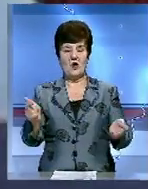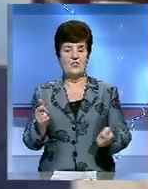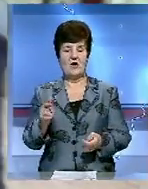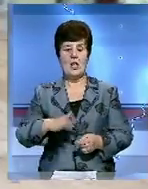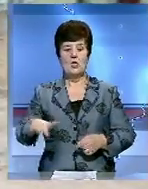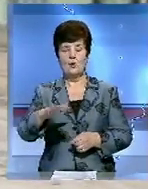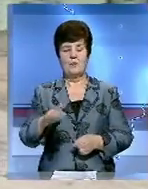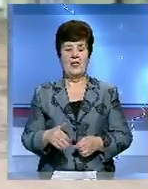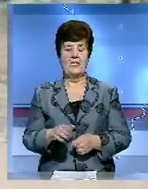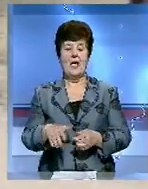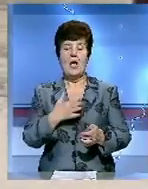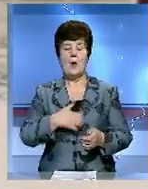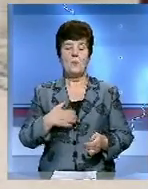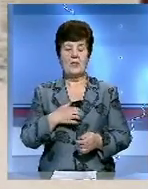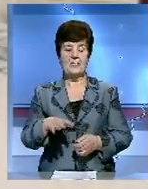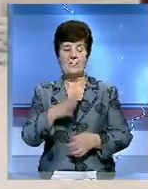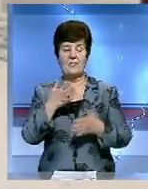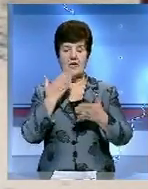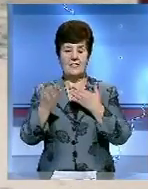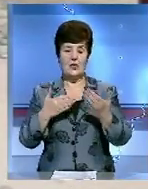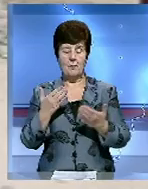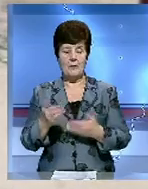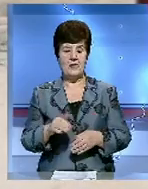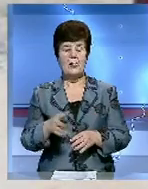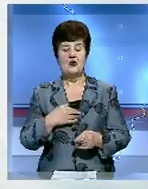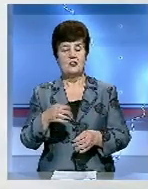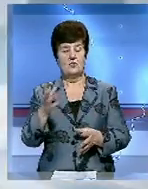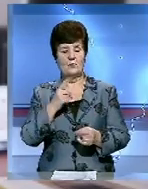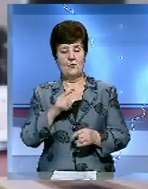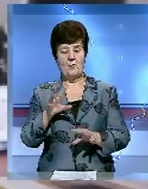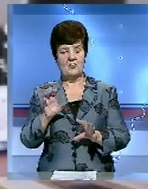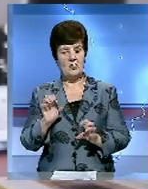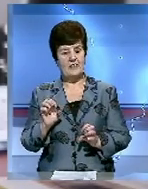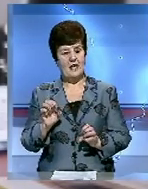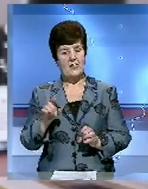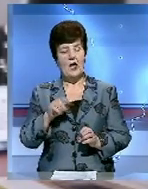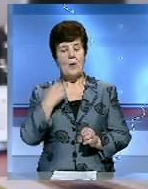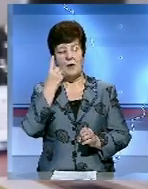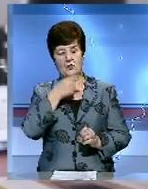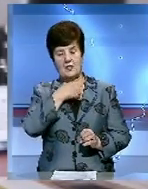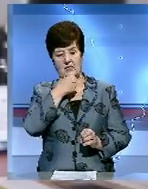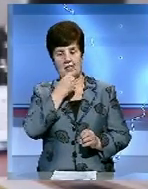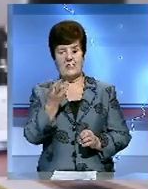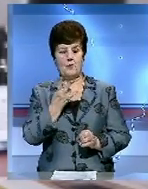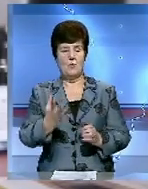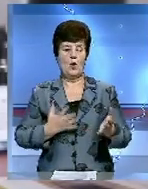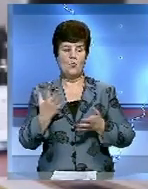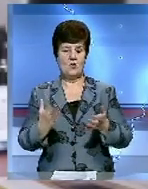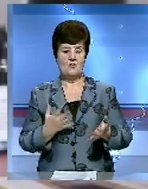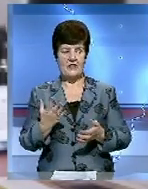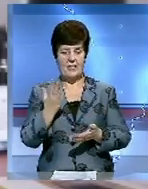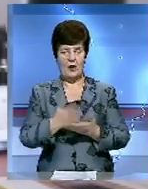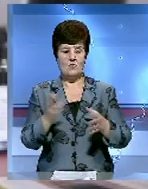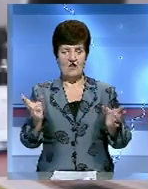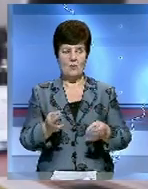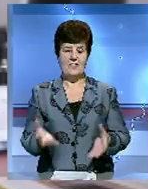întrebați. Astfel se simt utili și nici de cum marginalizați. Persoanele în etate trebuie încurajate. Ele au nevoie de